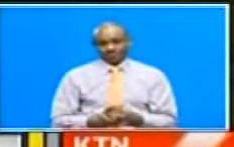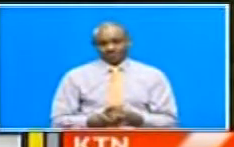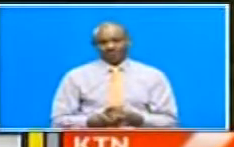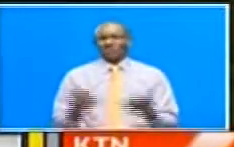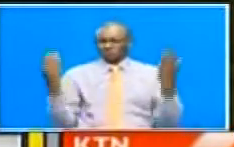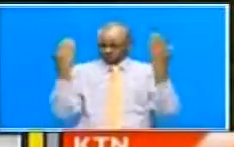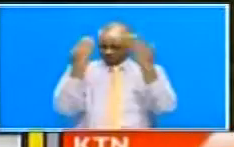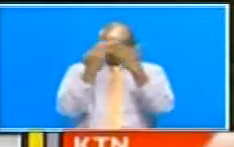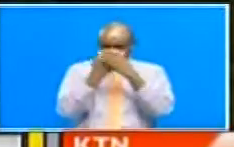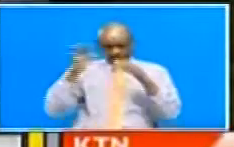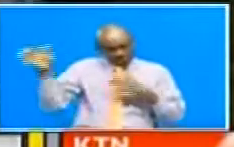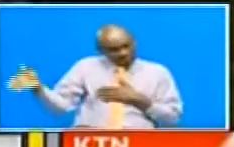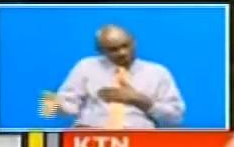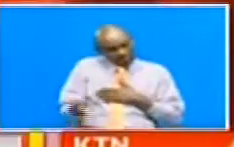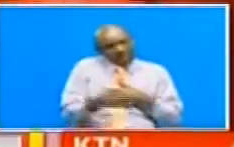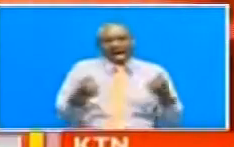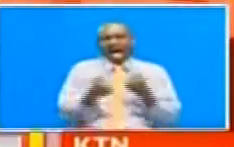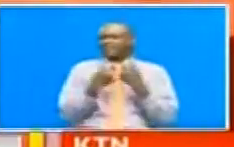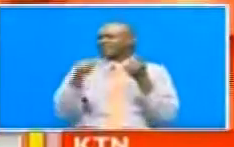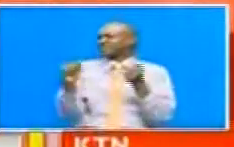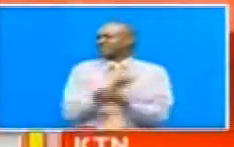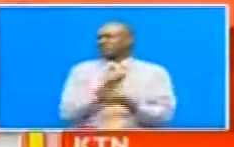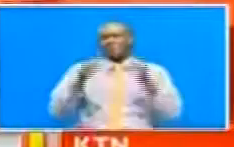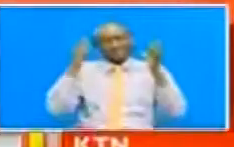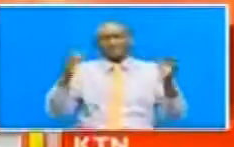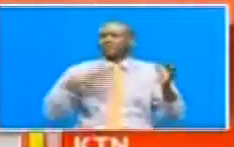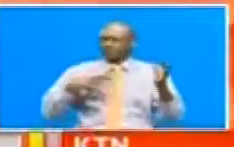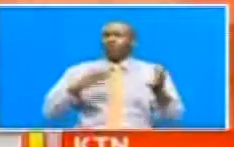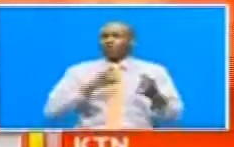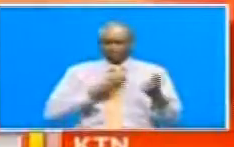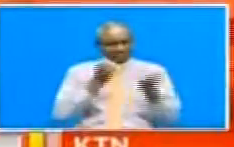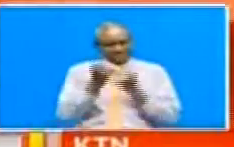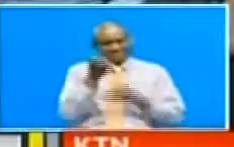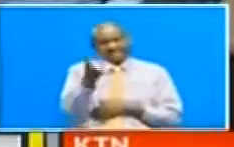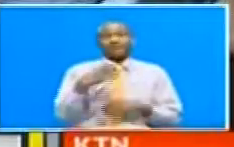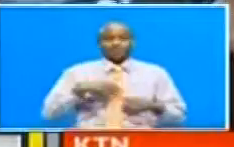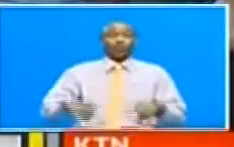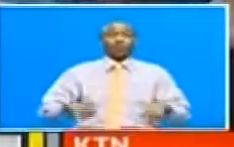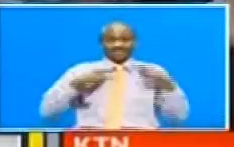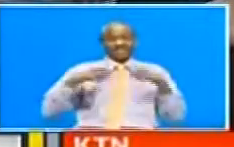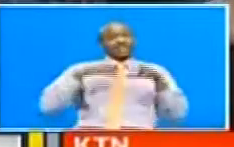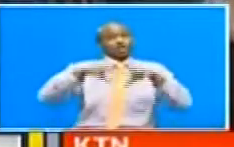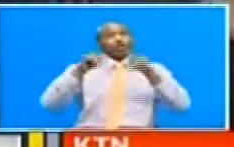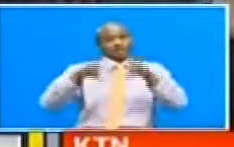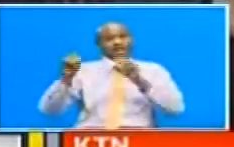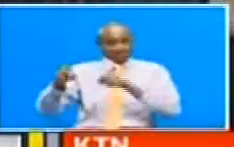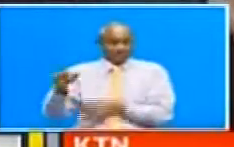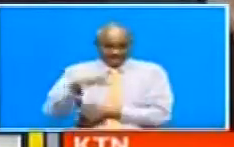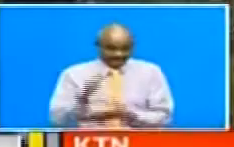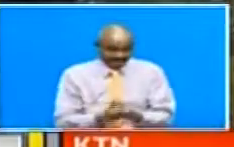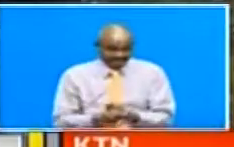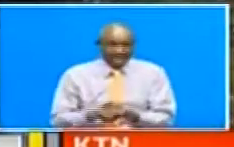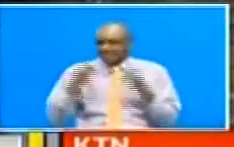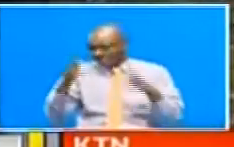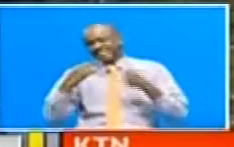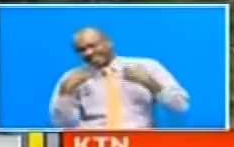Usiku wa kiza ulibadilika na kuwa jinamizi kubwa kwa wafanyabiashara pamoja na wakazi wanaoishi katika eneo hili la Gikomba. Kwa wengine, juhudi